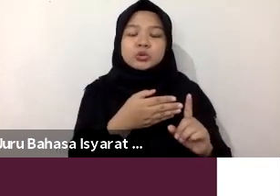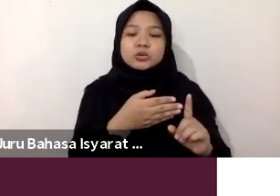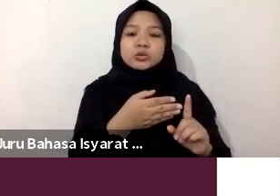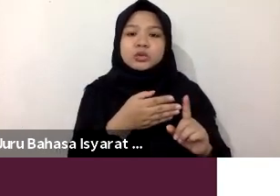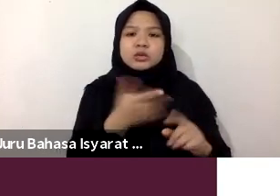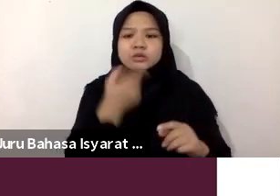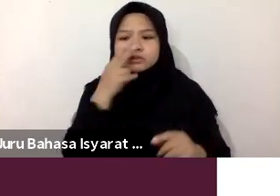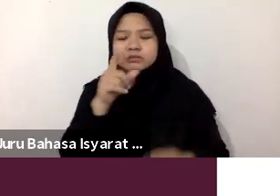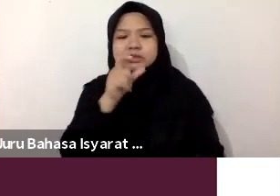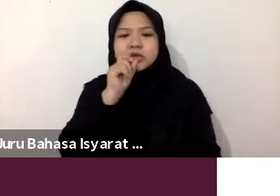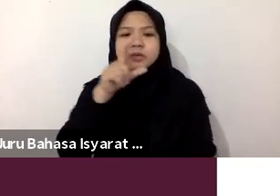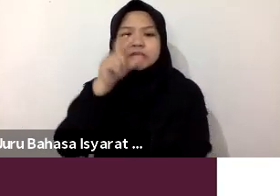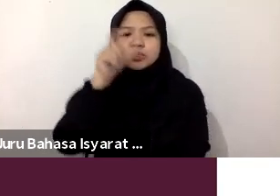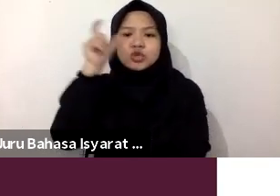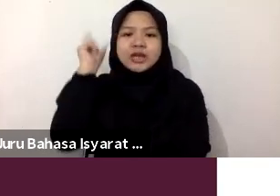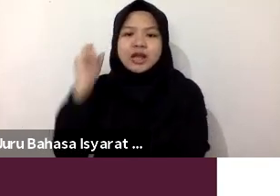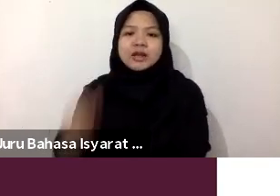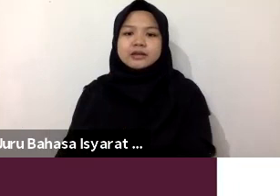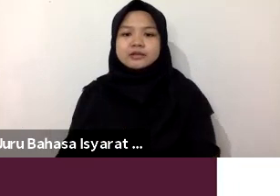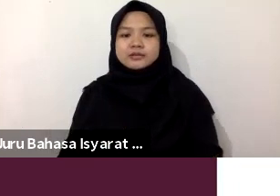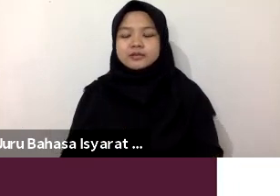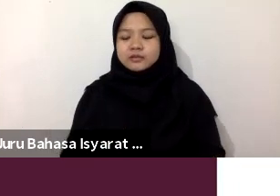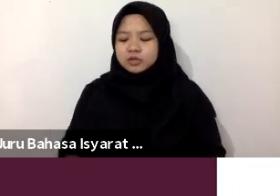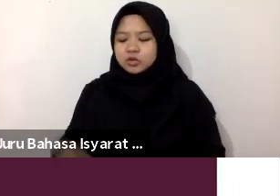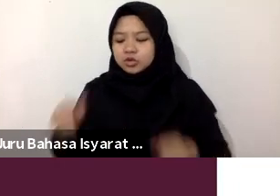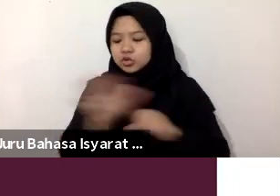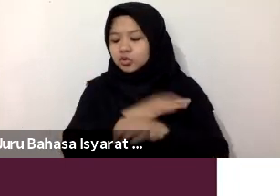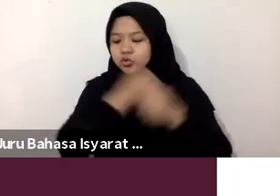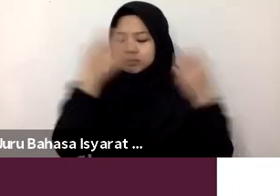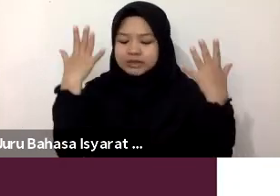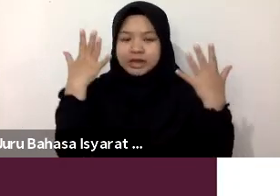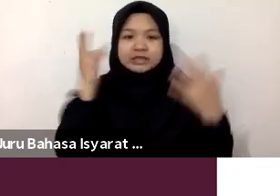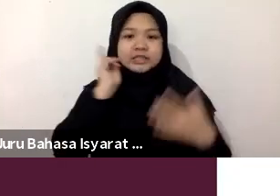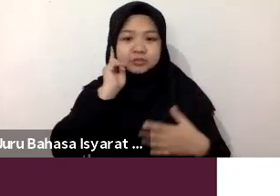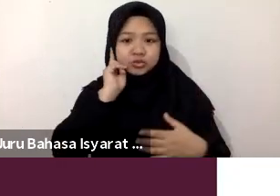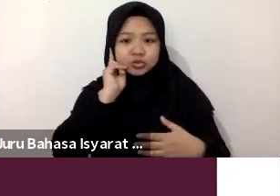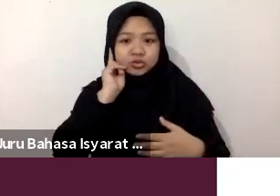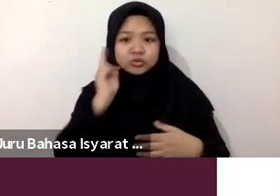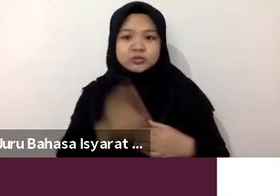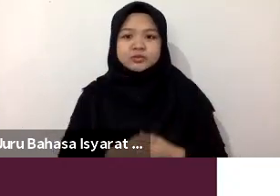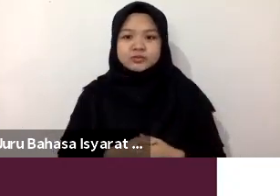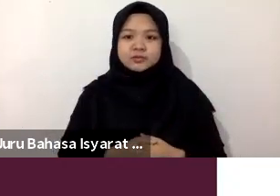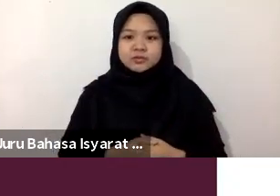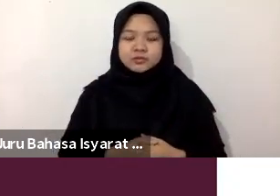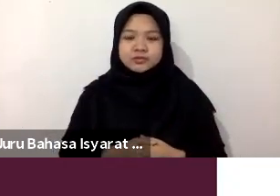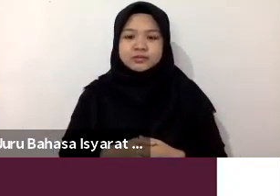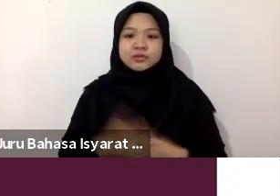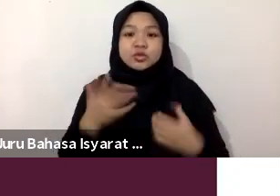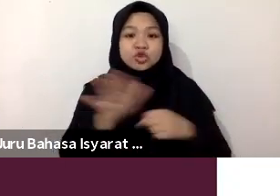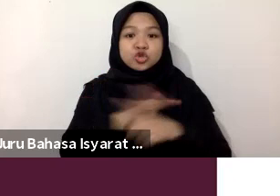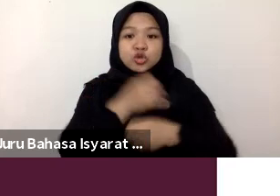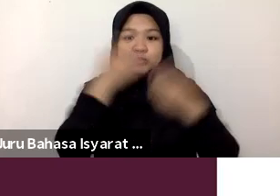kecurigaan COVID gitu. Mungkin cukup jelas nggak Bu Sulistiawati? Bu Sulistiawati cukup jelas